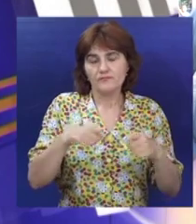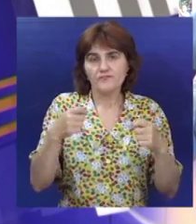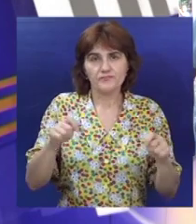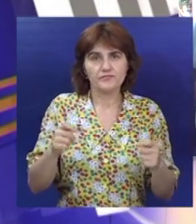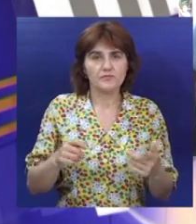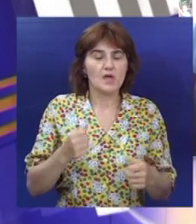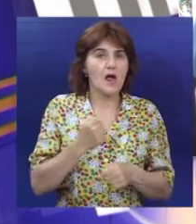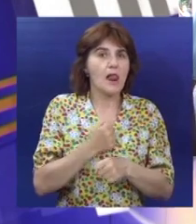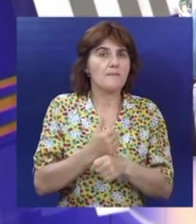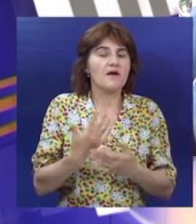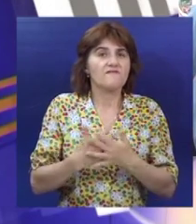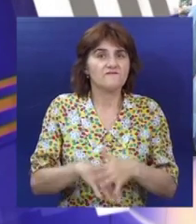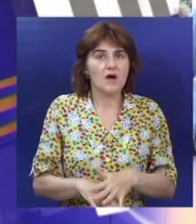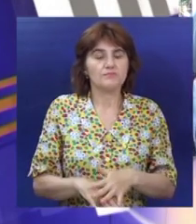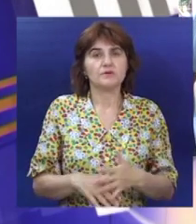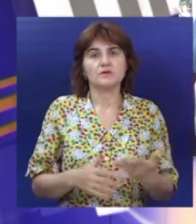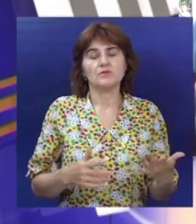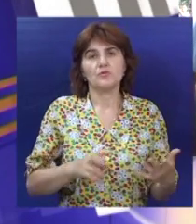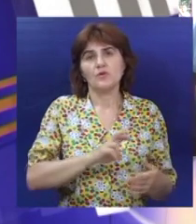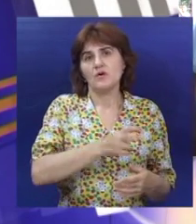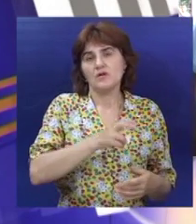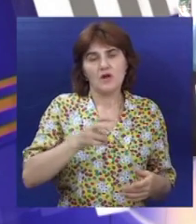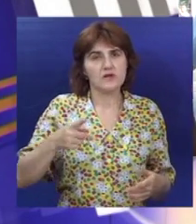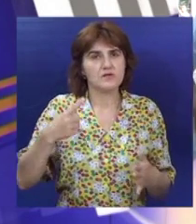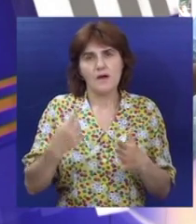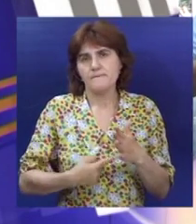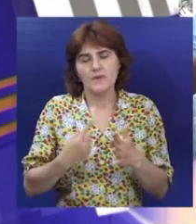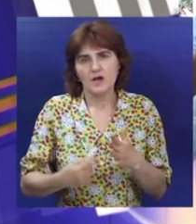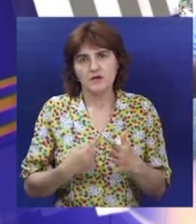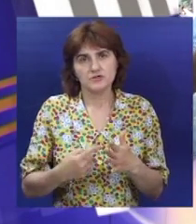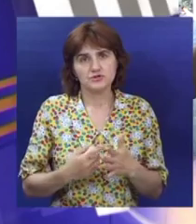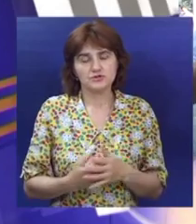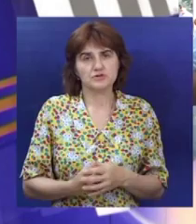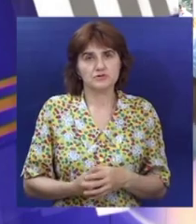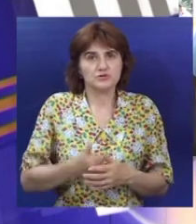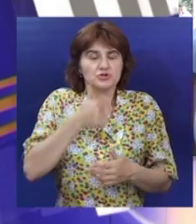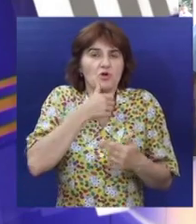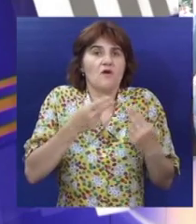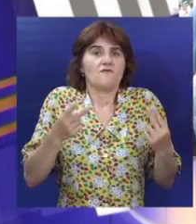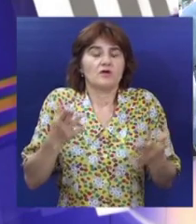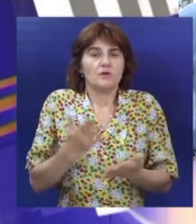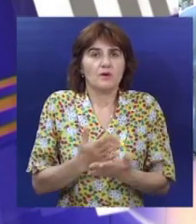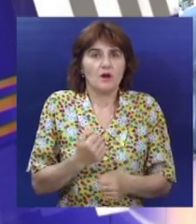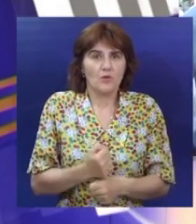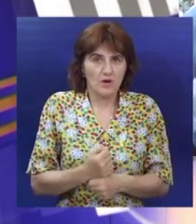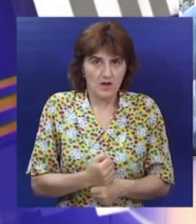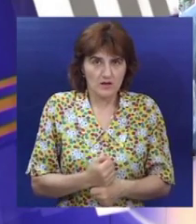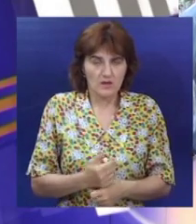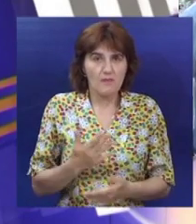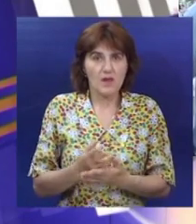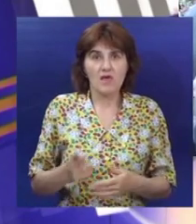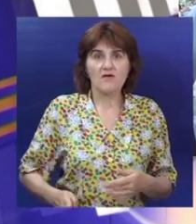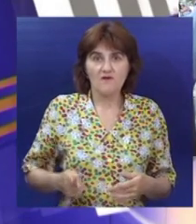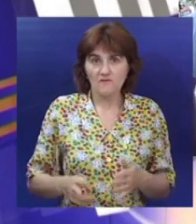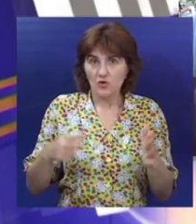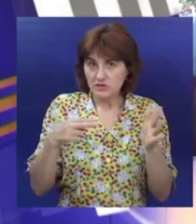prve hidrocentrale, napravili fabriku u Subotici za mašine za proizvodnju struje. Što važno smo uradili, doveli